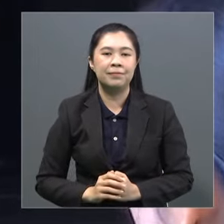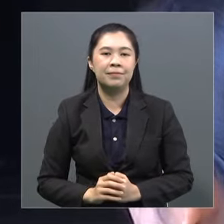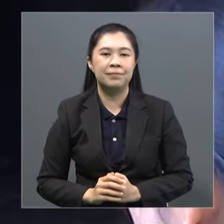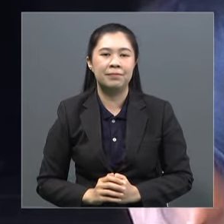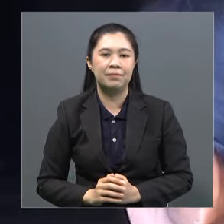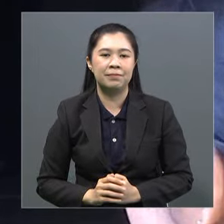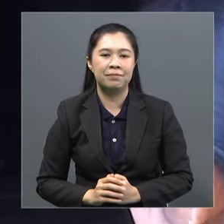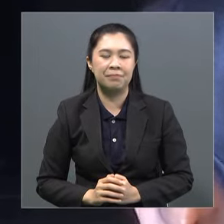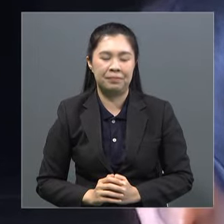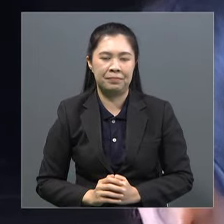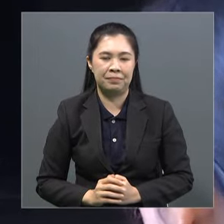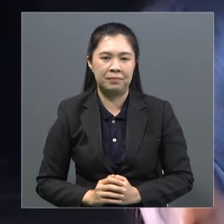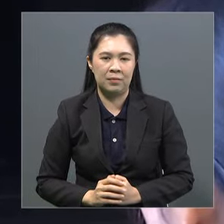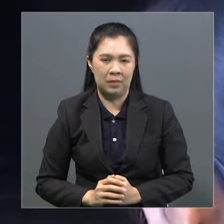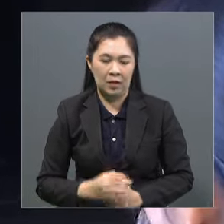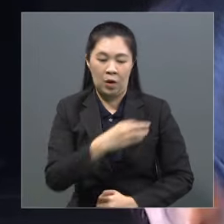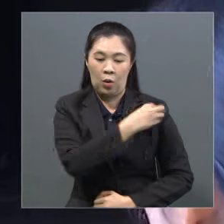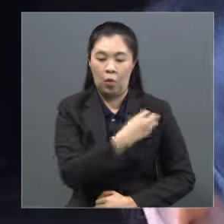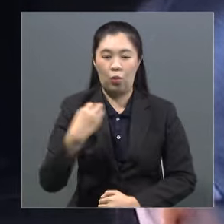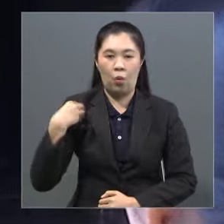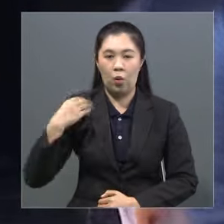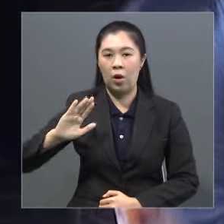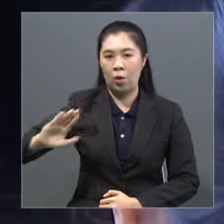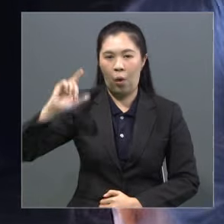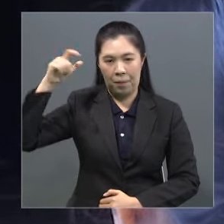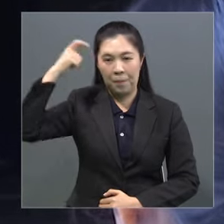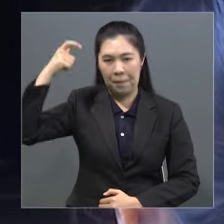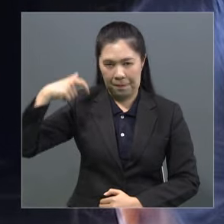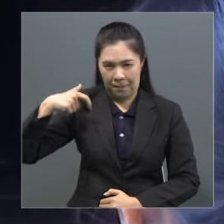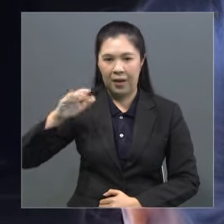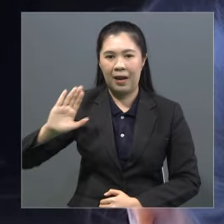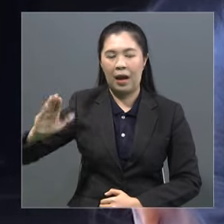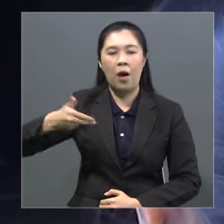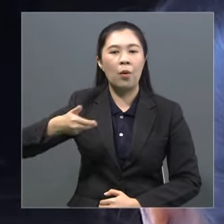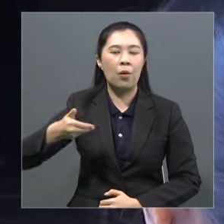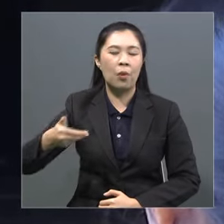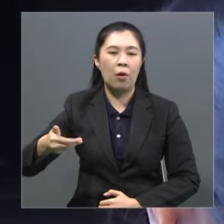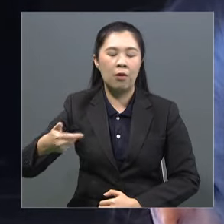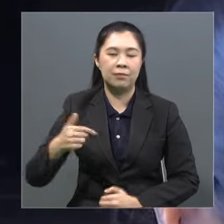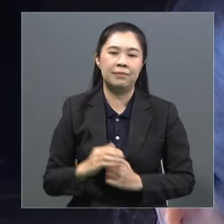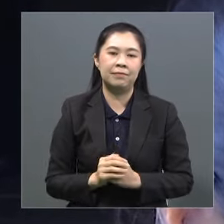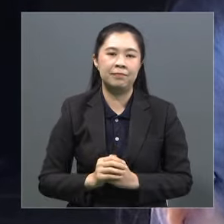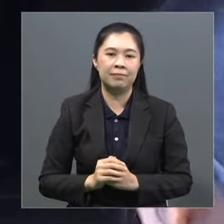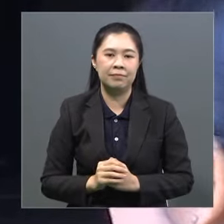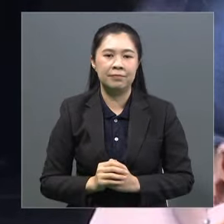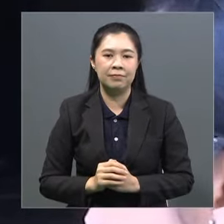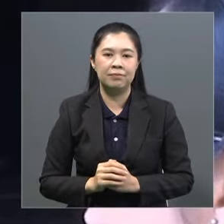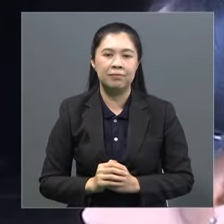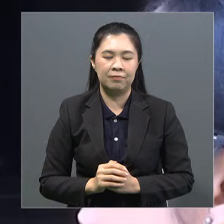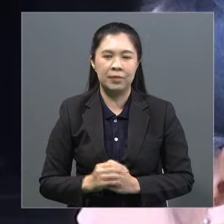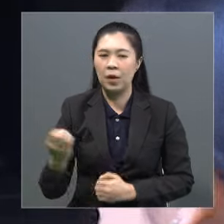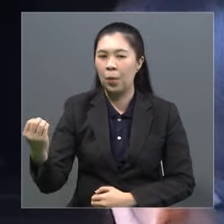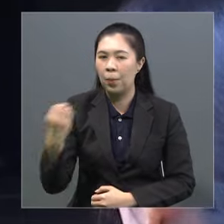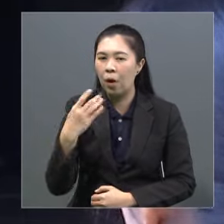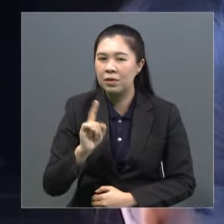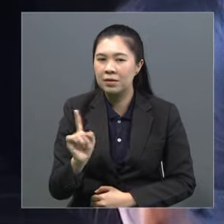ทางเอกอัครทูตของเมียนมานะครับประจำไทยนะครับแล้วก็ขอความร่วมมือโดยเขาบอกว่า